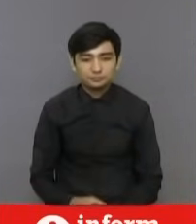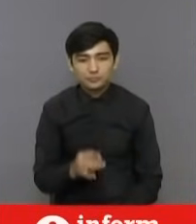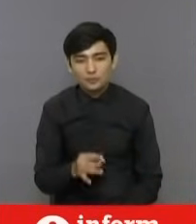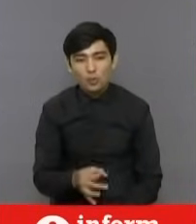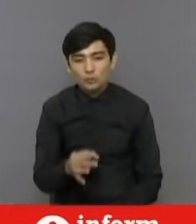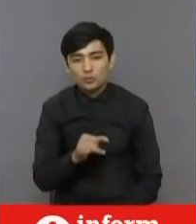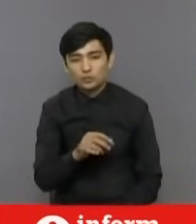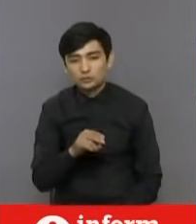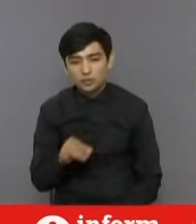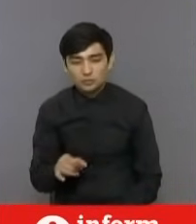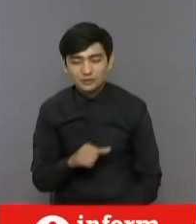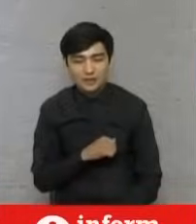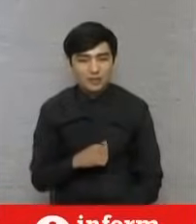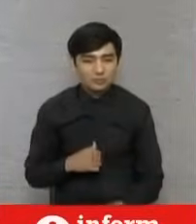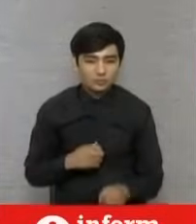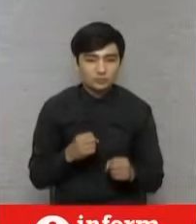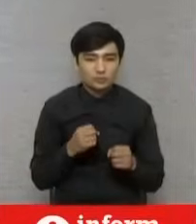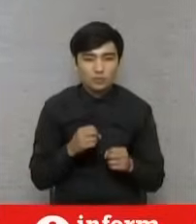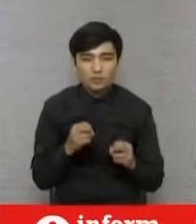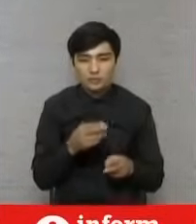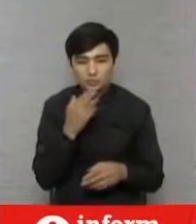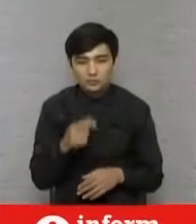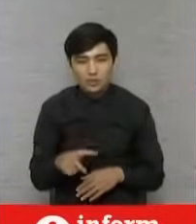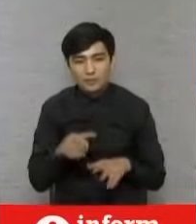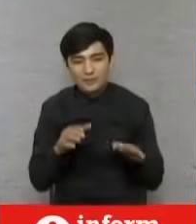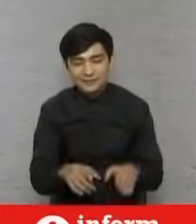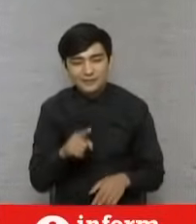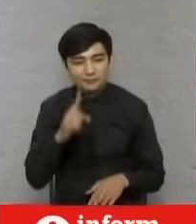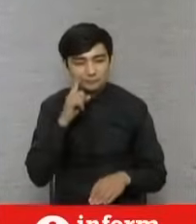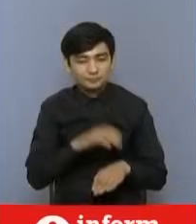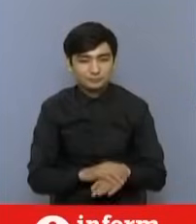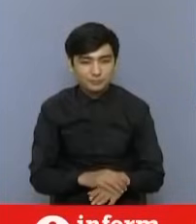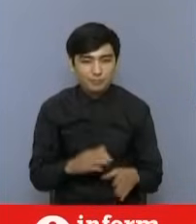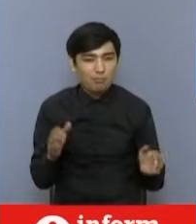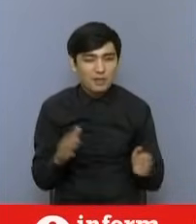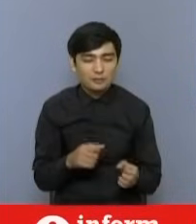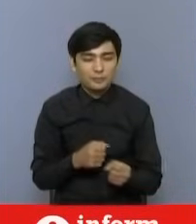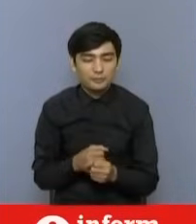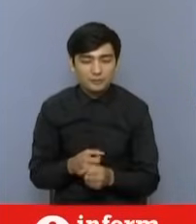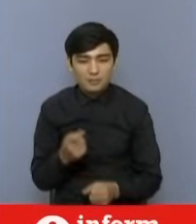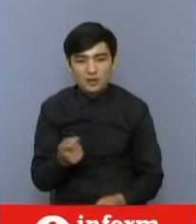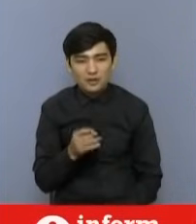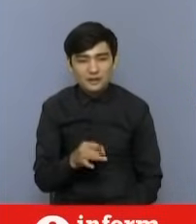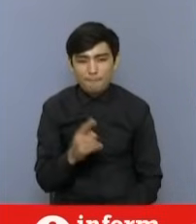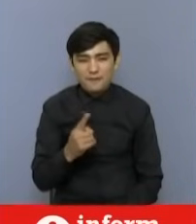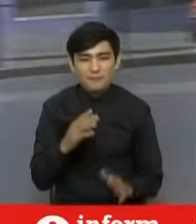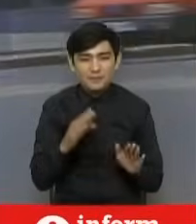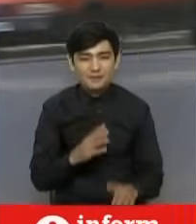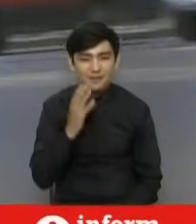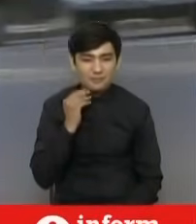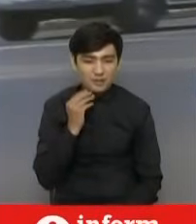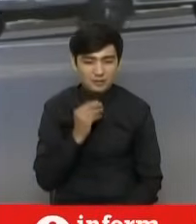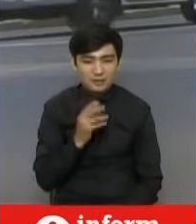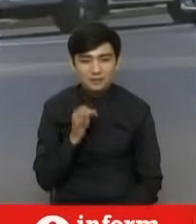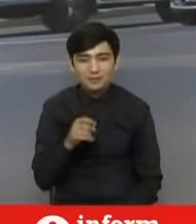область Улытау все же самая безопасная для автомобилистов. Здесь зафиксировано меньше всего аварий по стране, а лидирует в печальном рейтинге Алматы. Всего